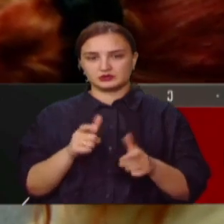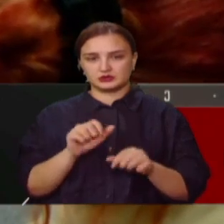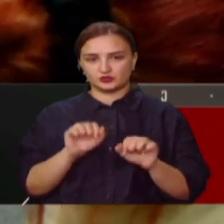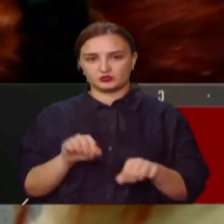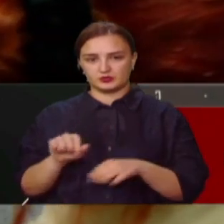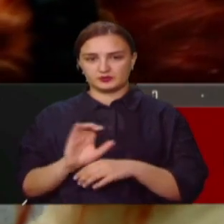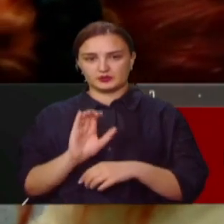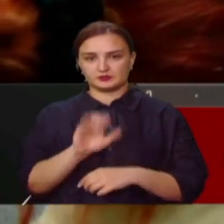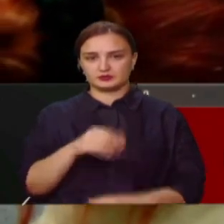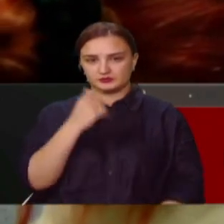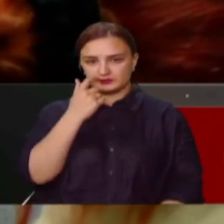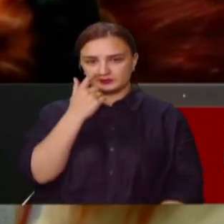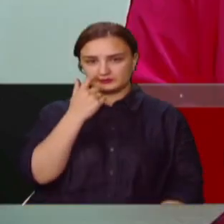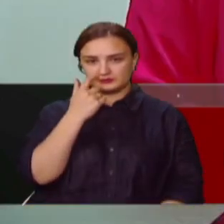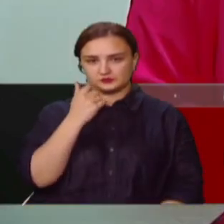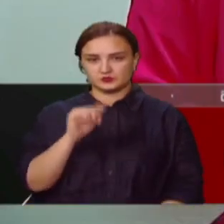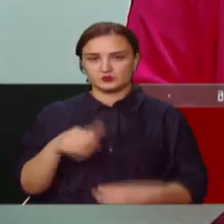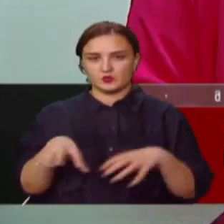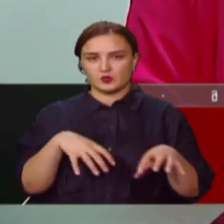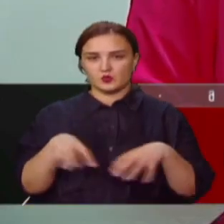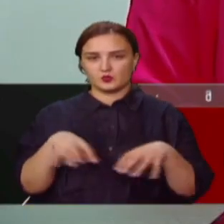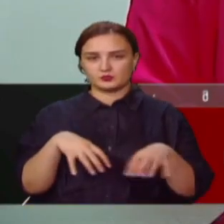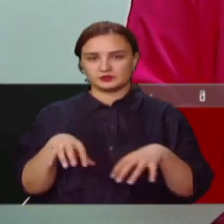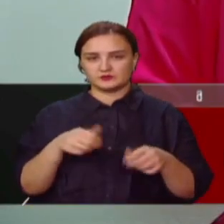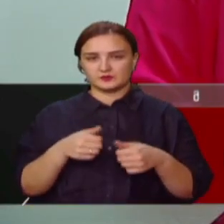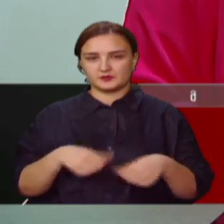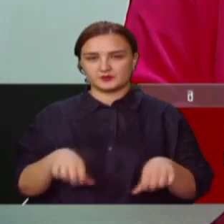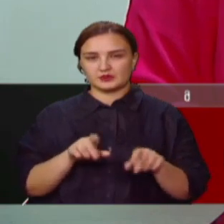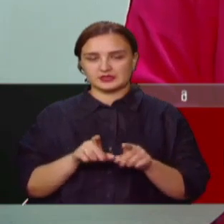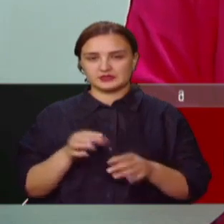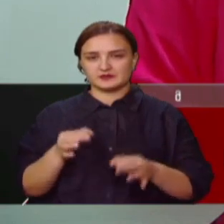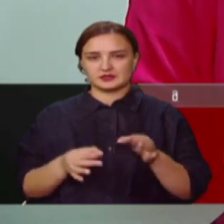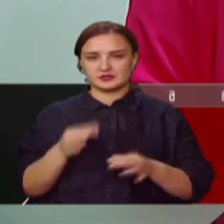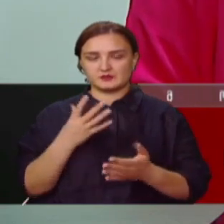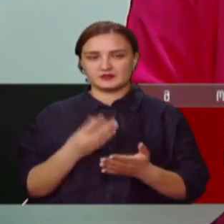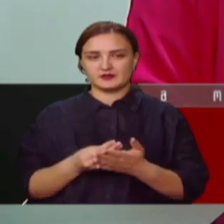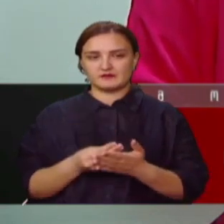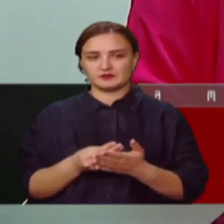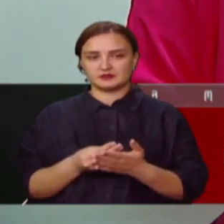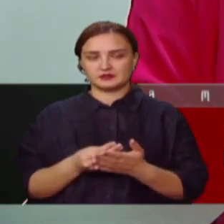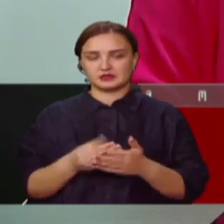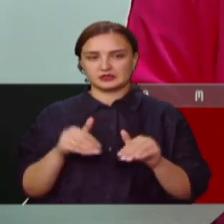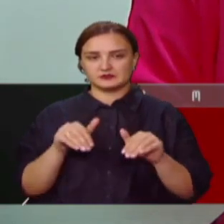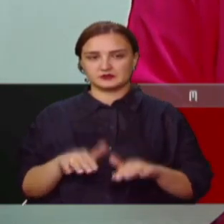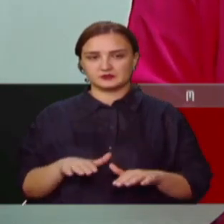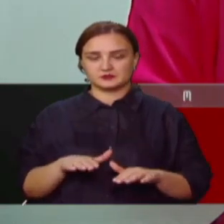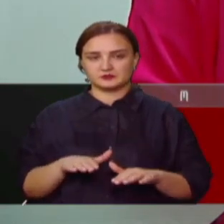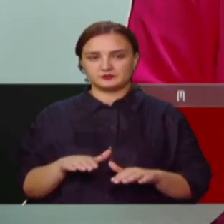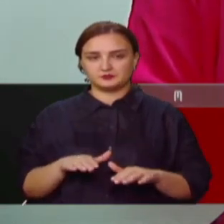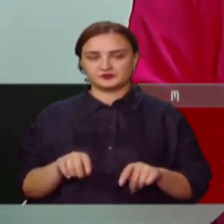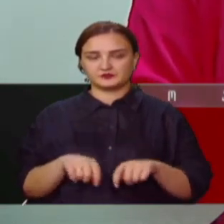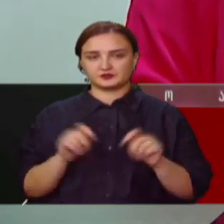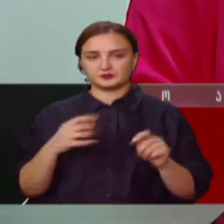გაუგზავნა. როგორც კორუფციული ბიურო, ასევე სასამართლო, თავისი გადაწყვეტილებები დაარღვევენ